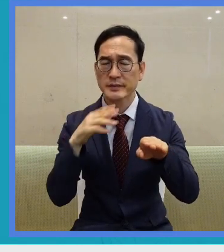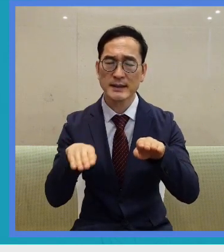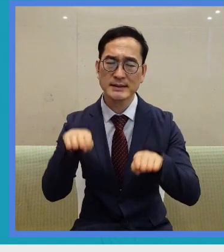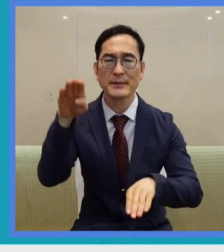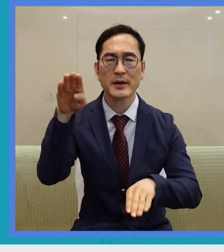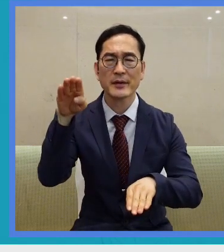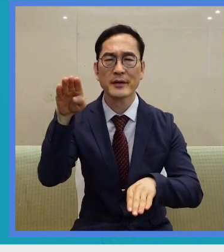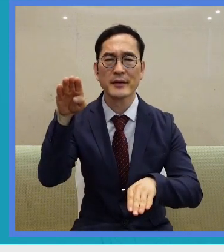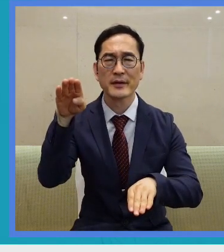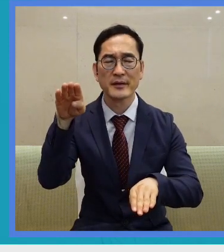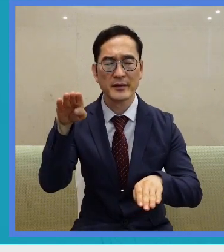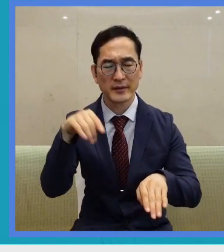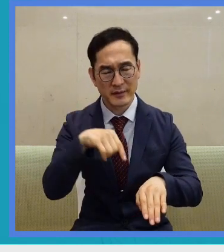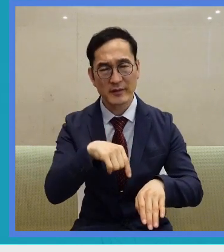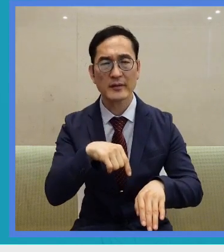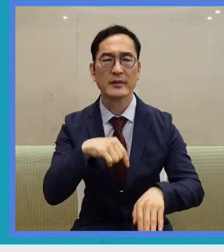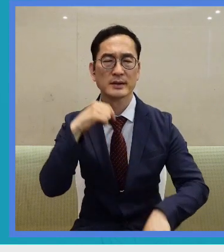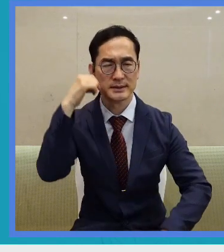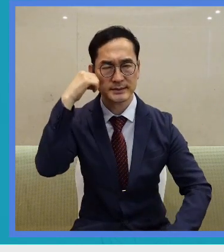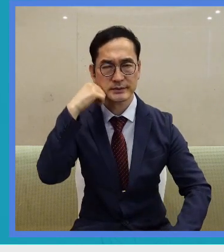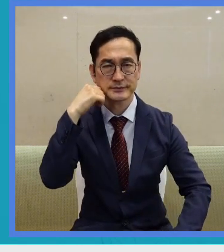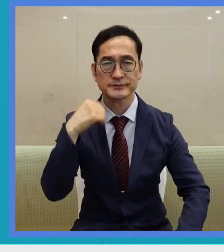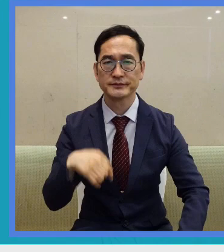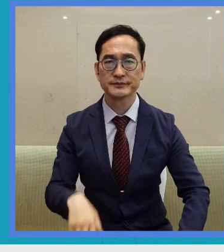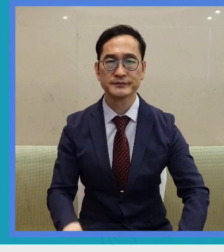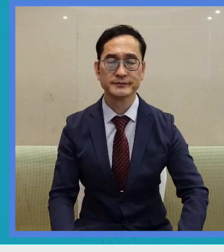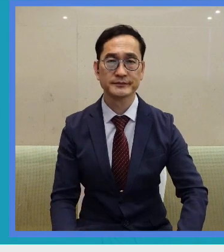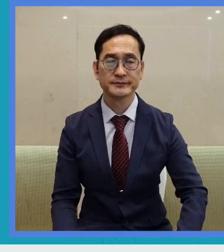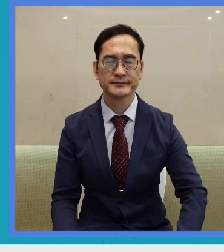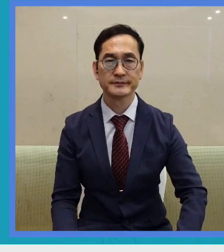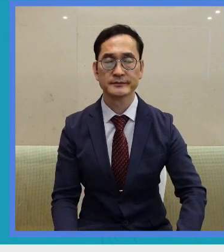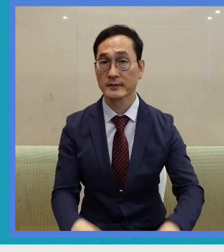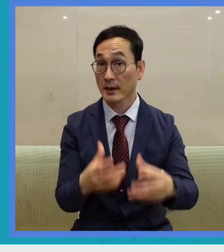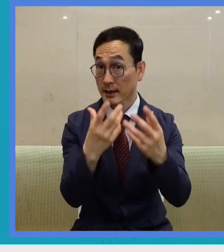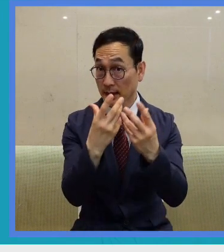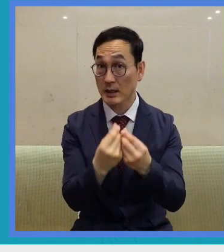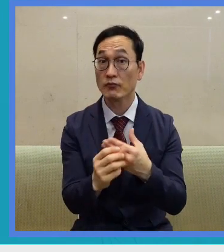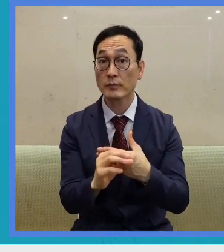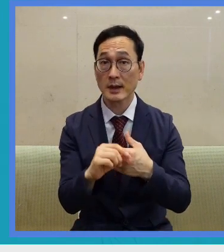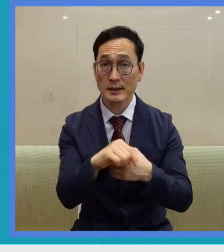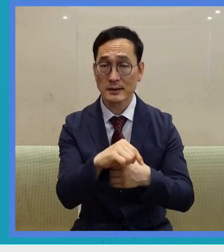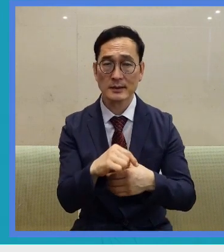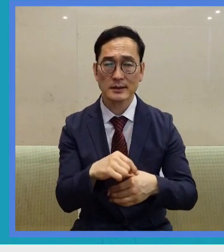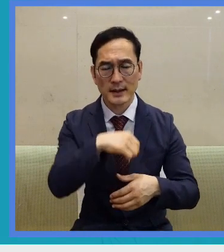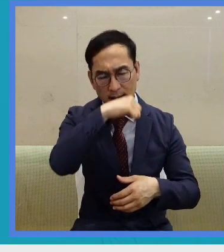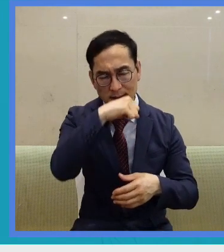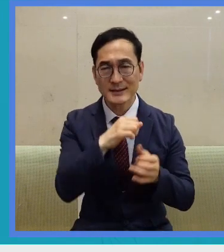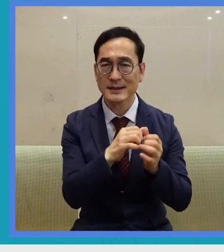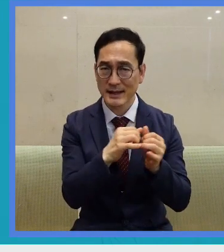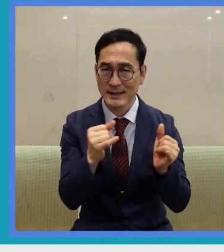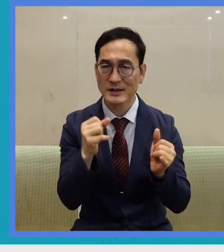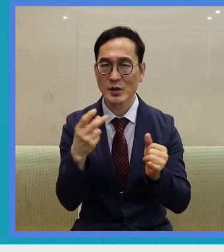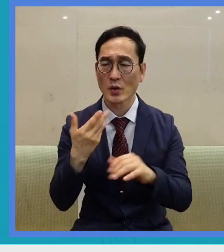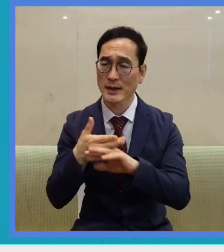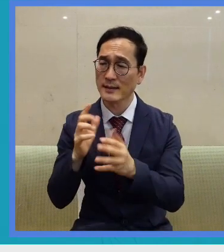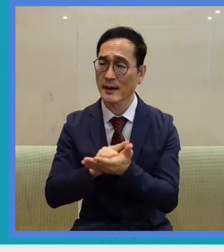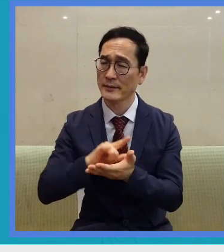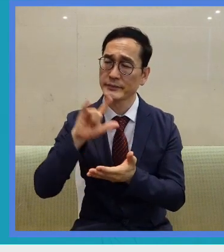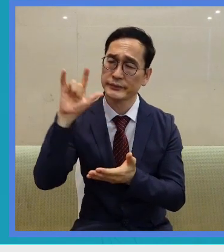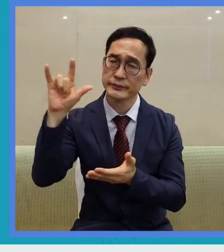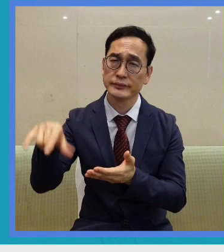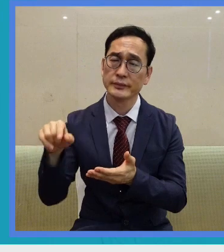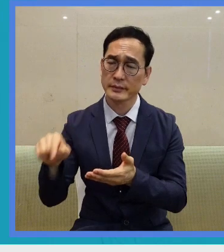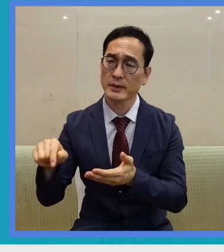영향을 끼치고 있다라는 것을 공통적으로 이야기를 합니다. 예를 들어서 유색인종 혹은 이민인구, 이런 분들이 훨씬